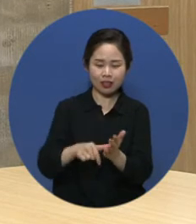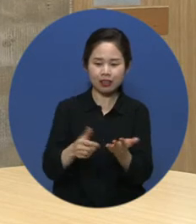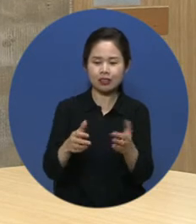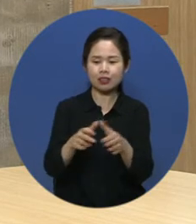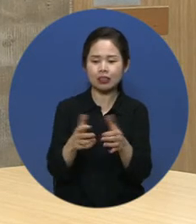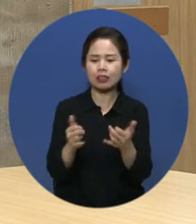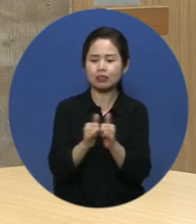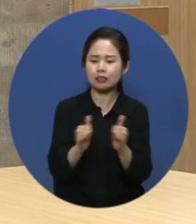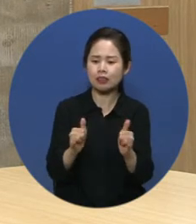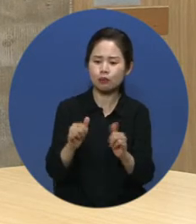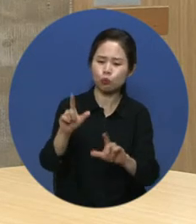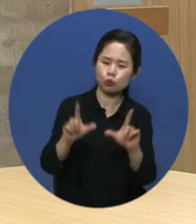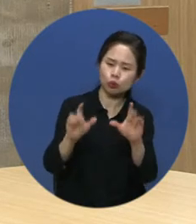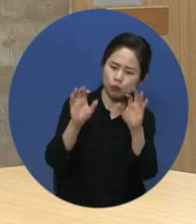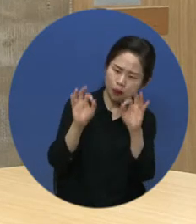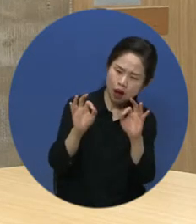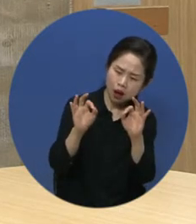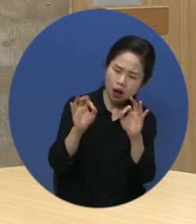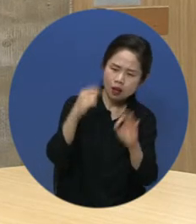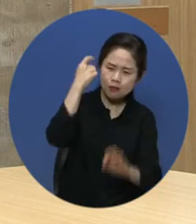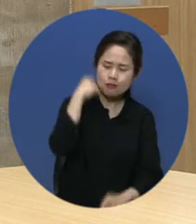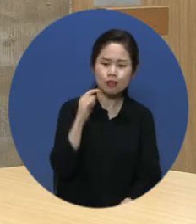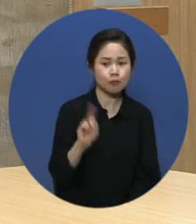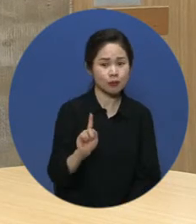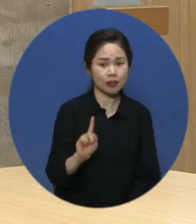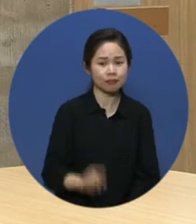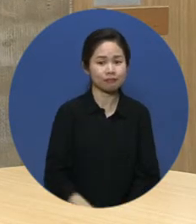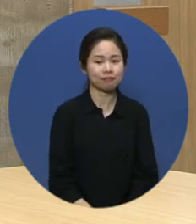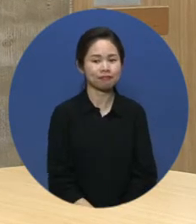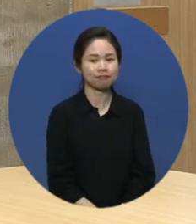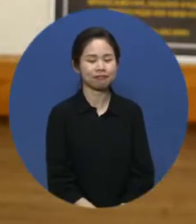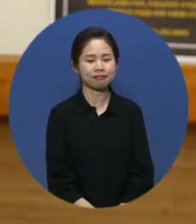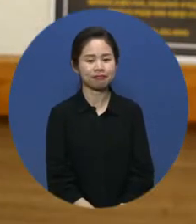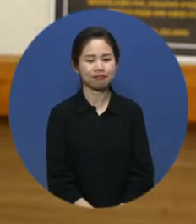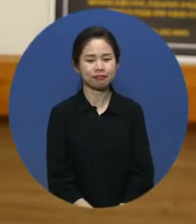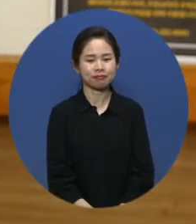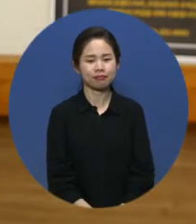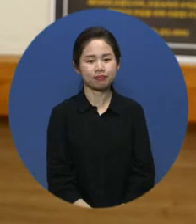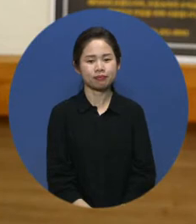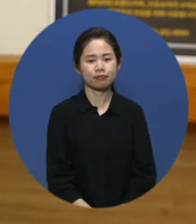그 느끼시는 게 좀 있으실 것 같아요. 어떤 걸 많이 느끼셨나요?